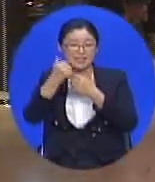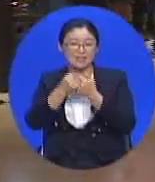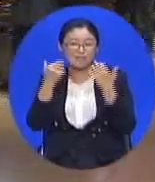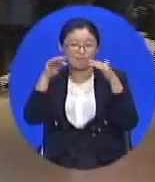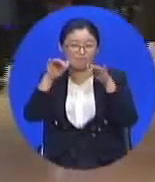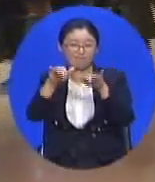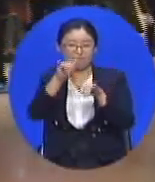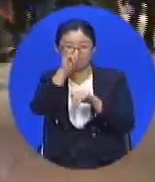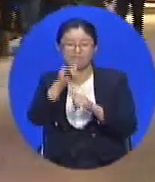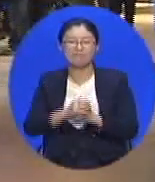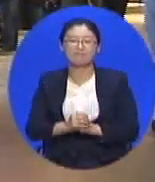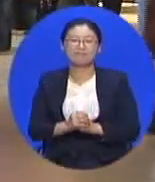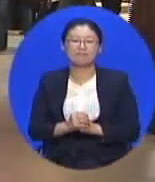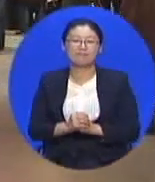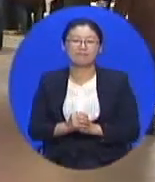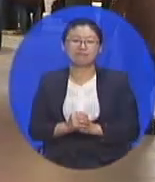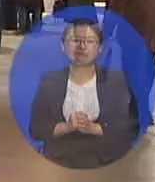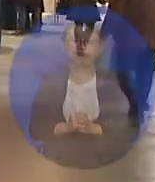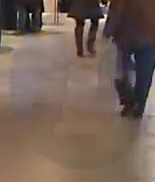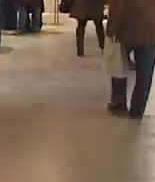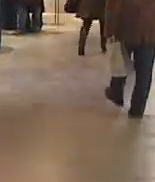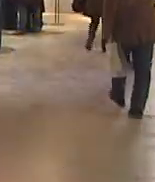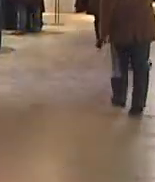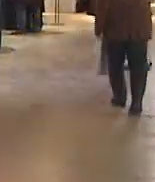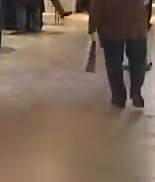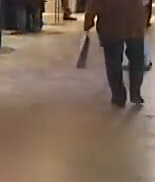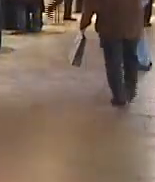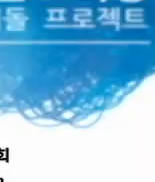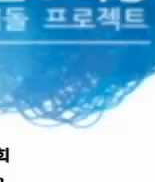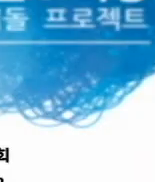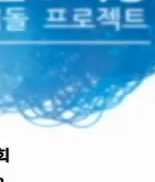있습니다. 문화클로즈업 정유림입니다.